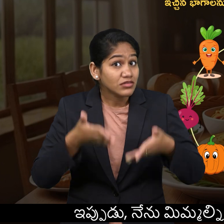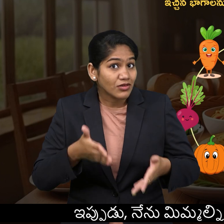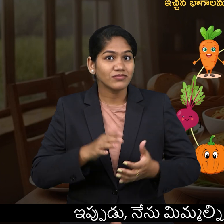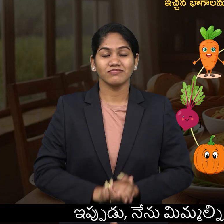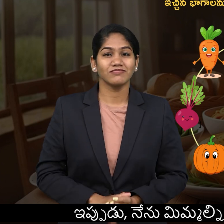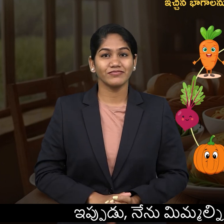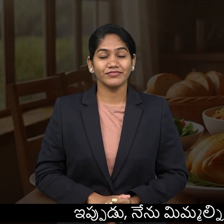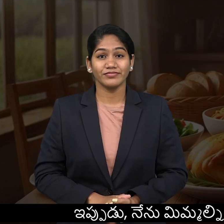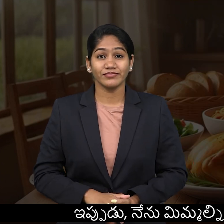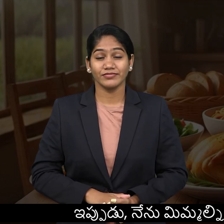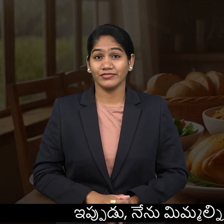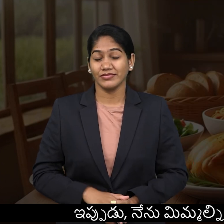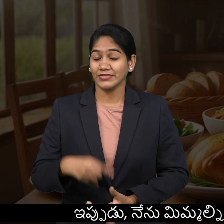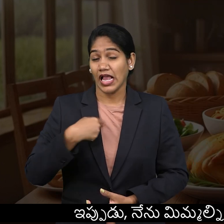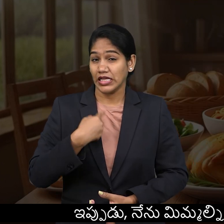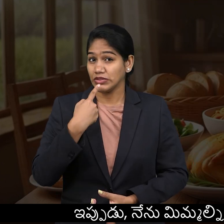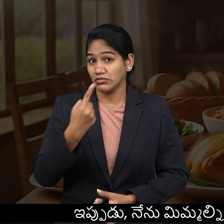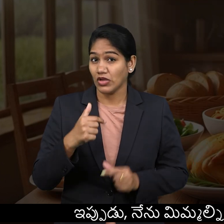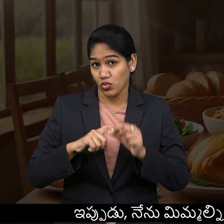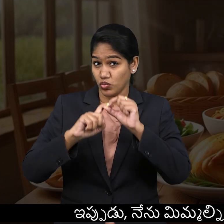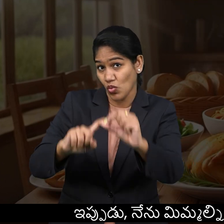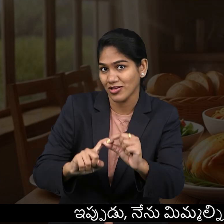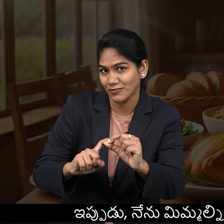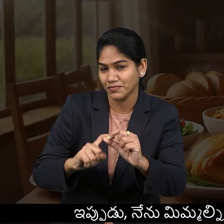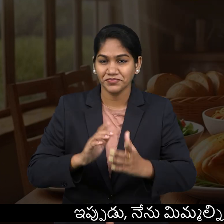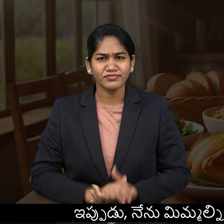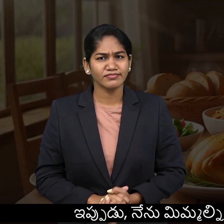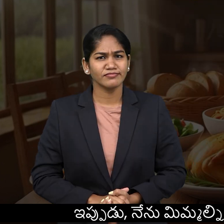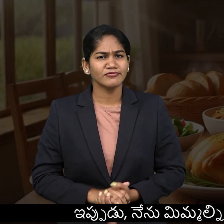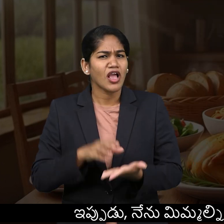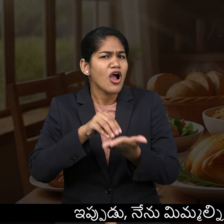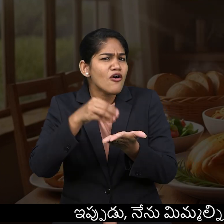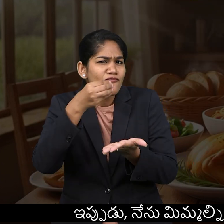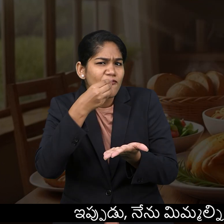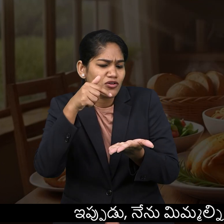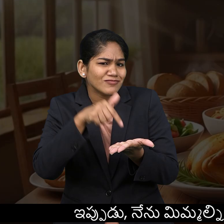ఇప్పుడు నేను మిమ్మల్ని అడుగుతాను, ఆహారం అంటే ఏంటి?